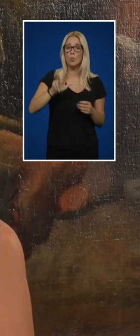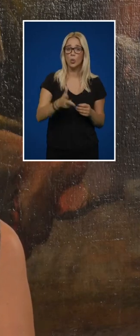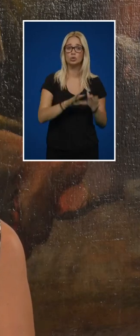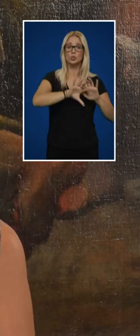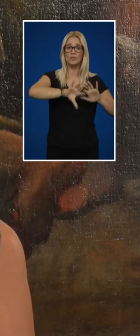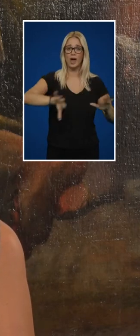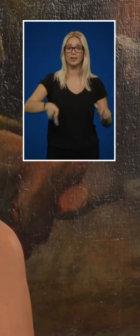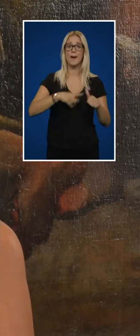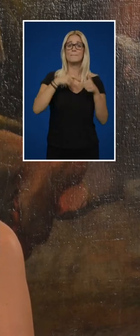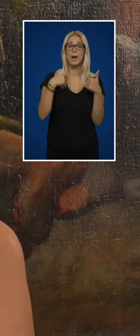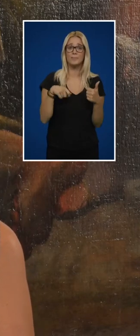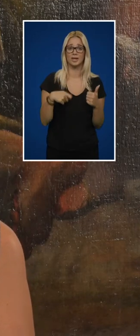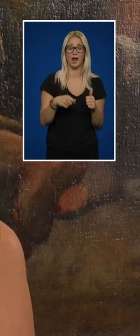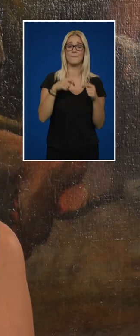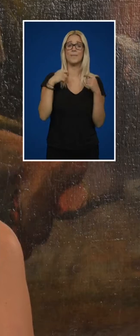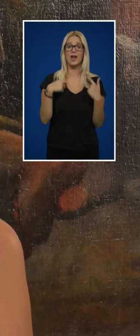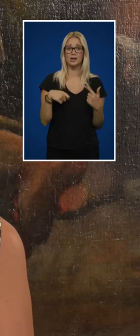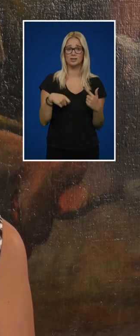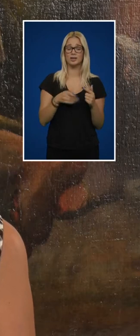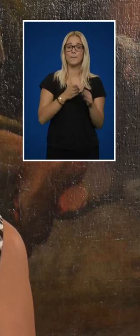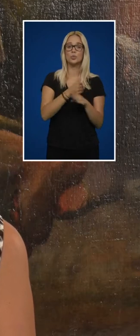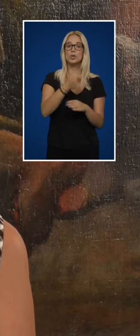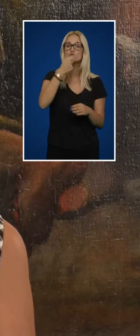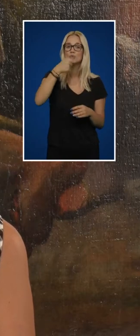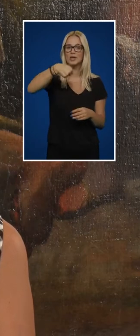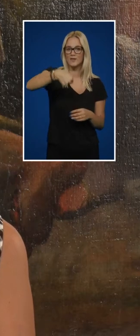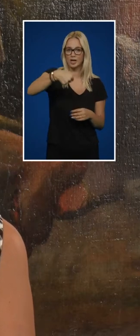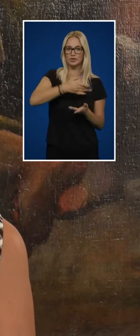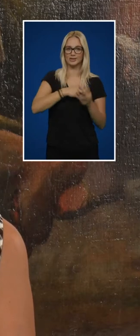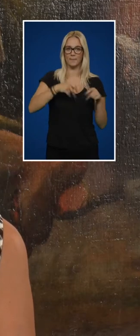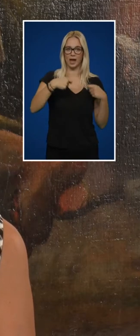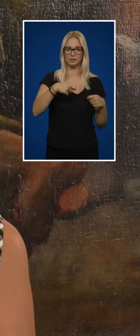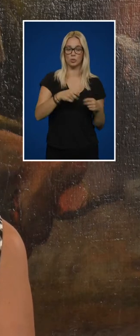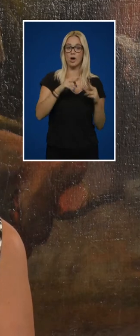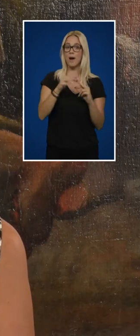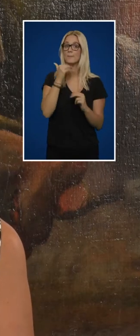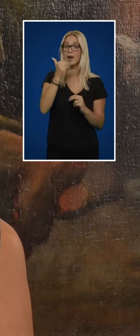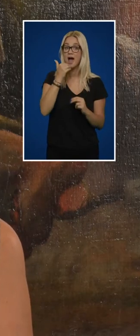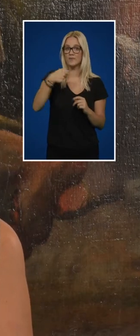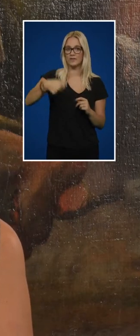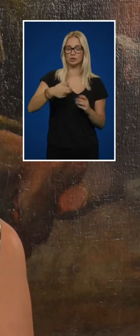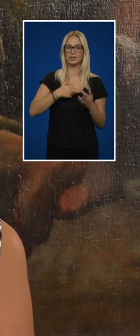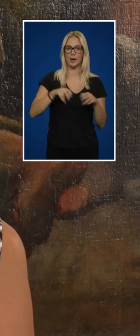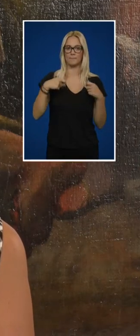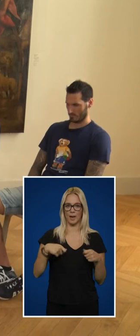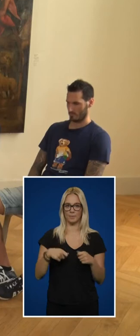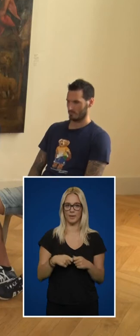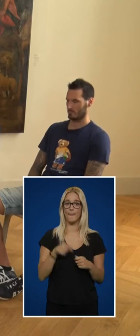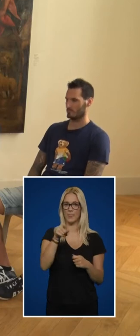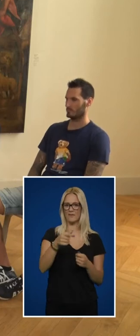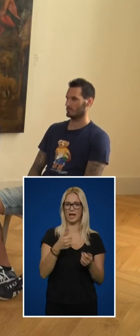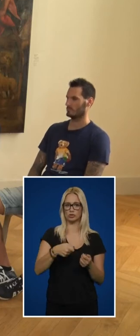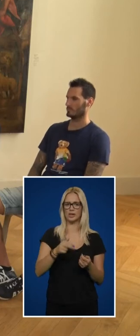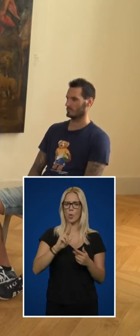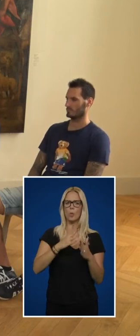mogu besplatno preuzeti u prostorijama čistoće. Isto tako, sav odvojno prikupljeni otpad građani